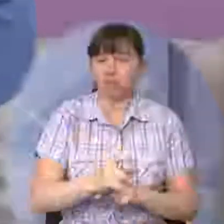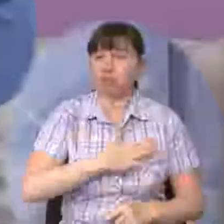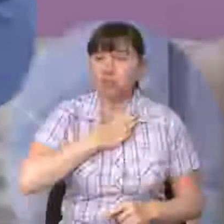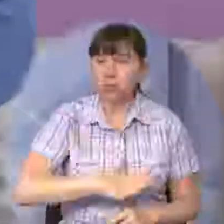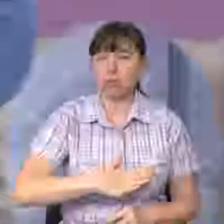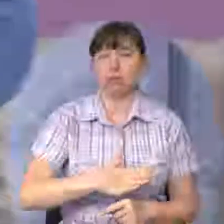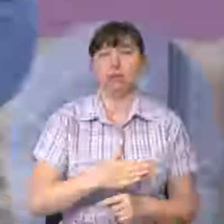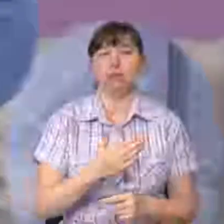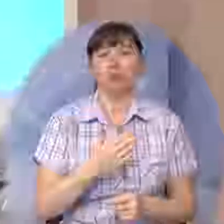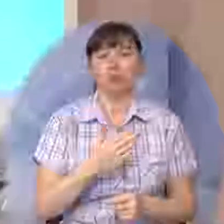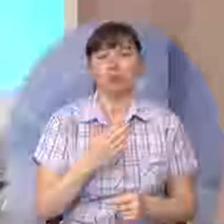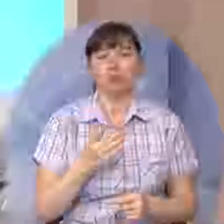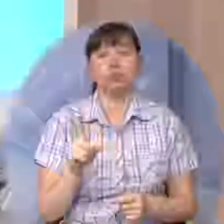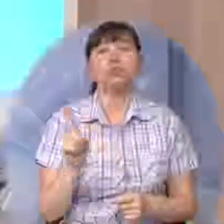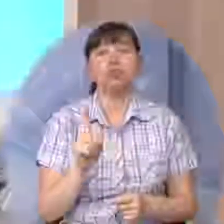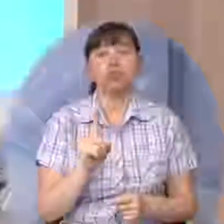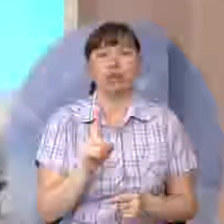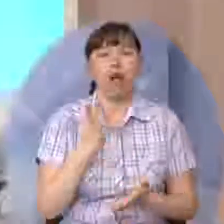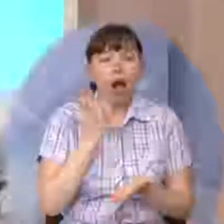și mulțumit cu